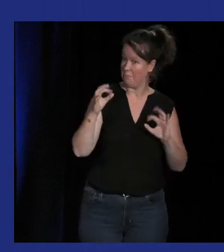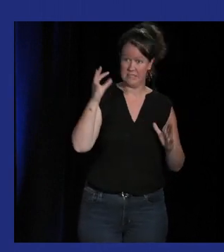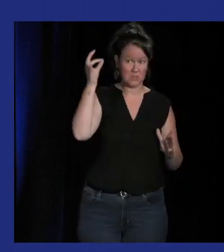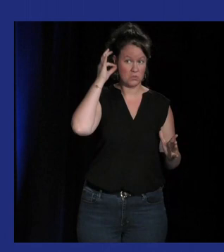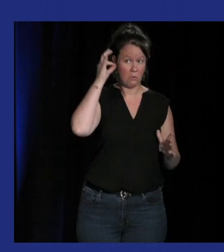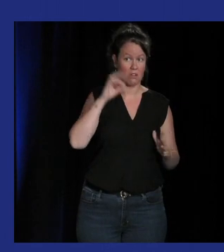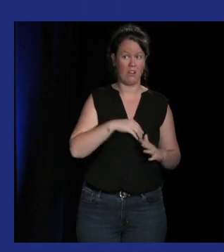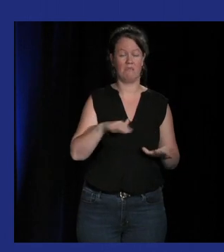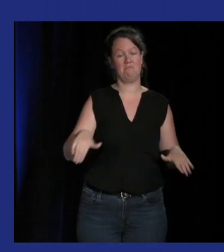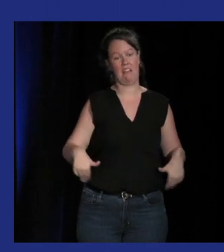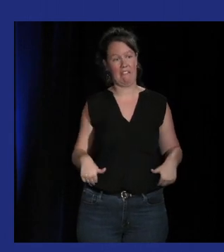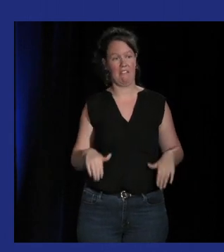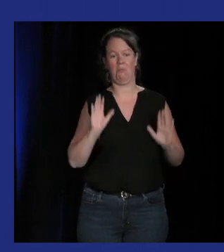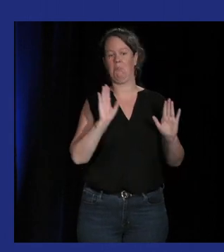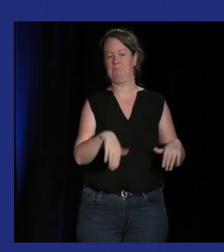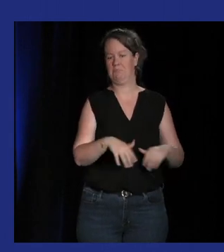non